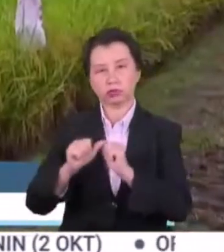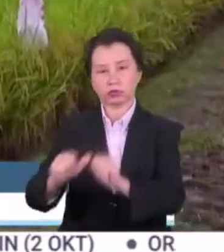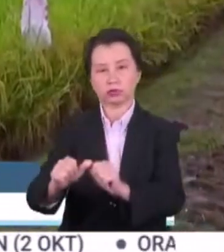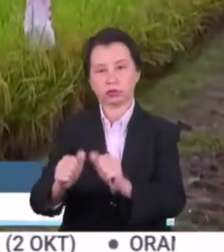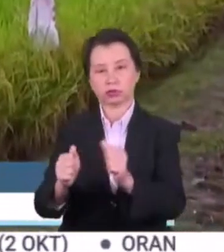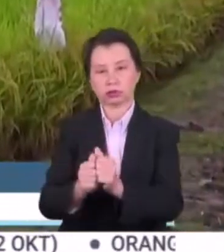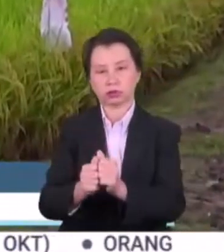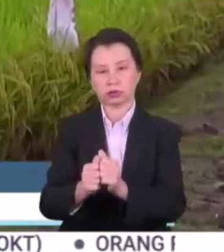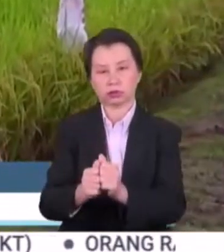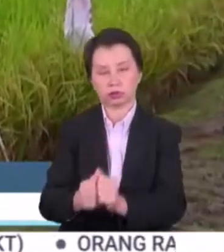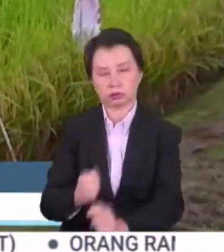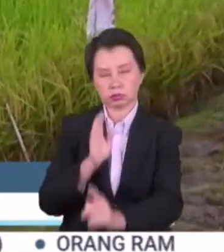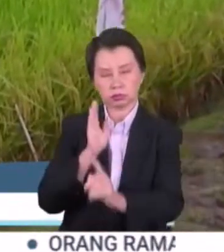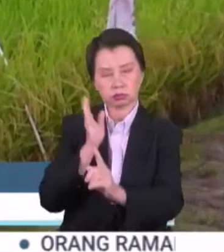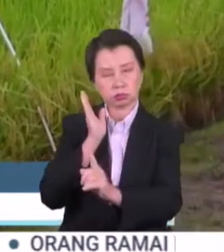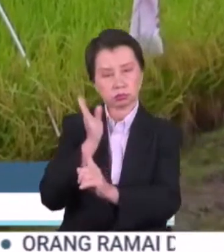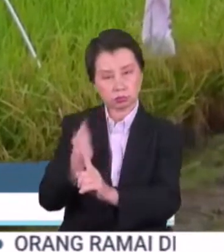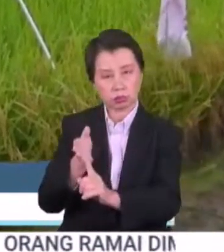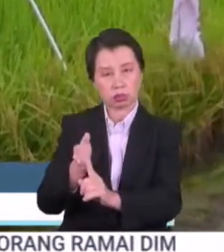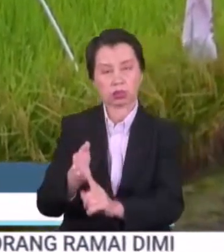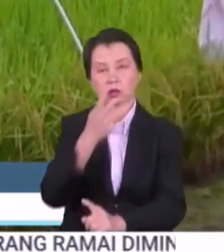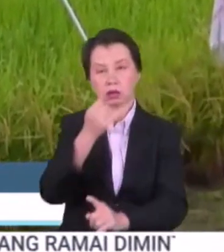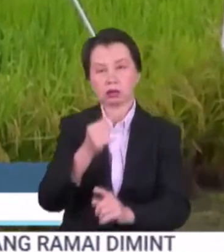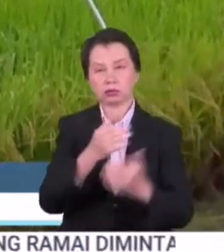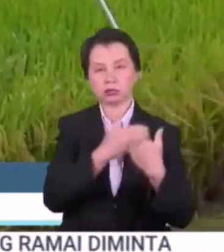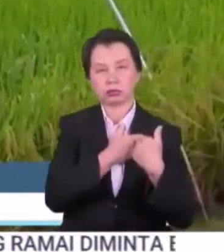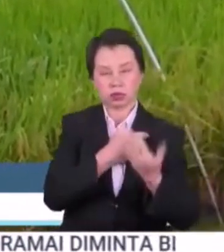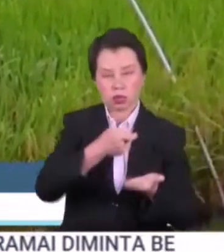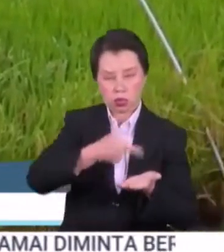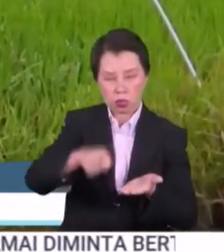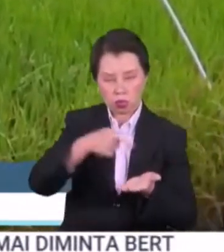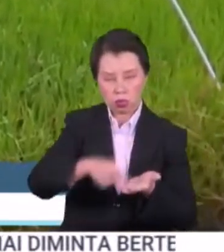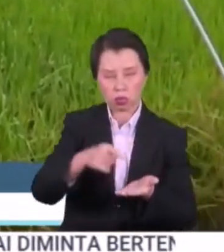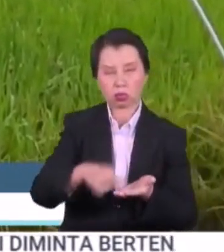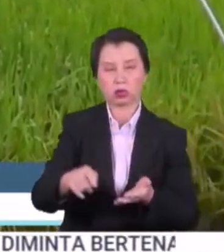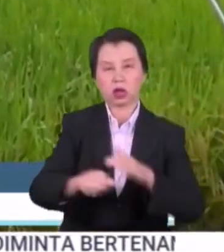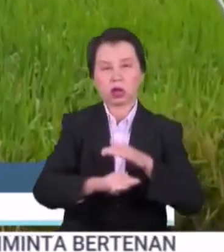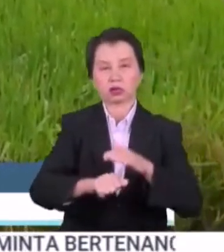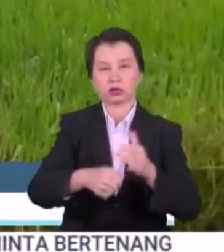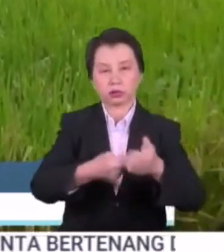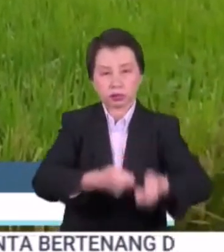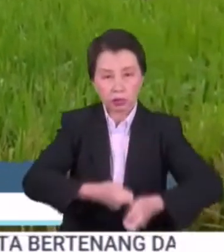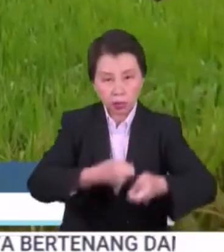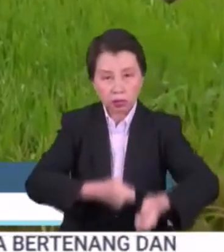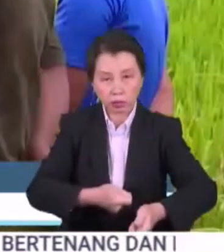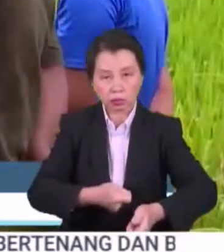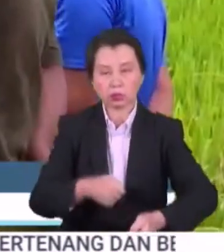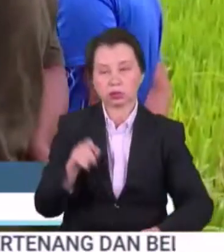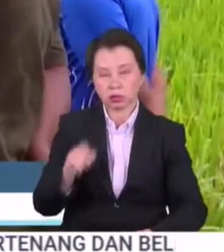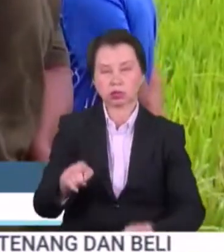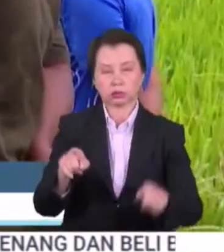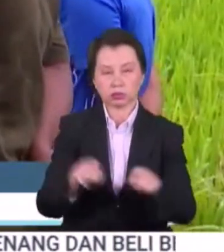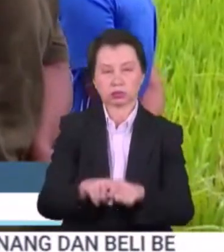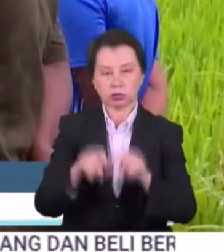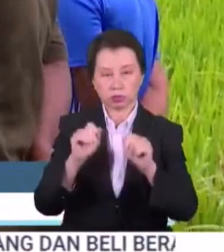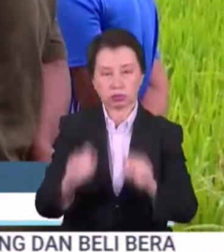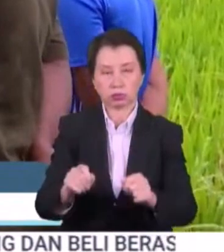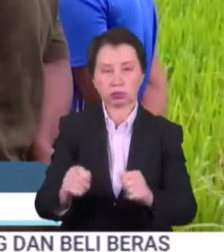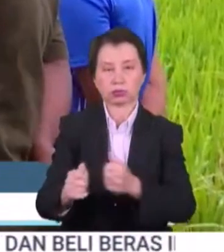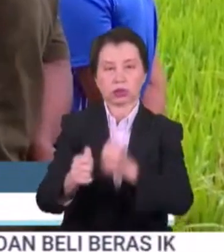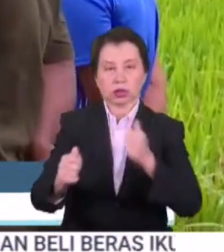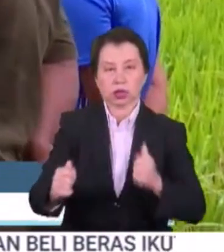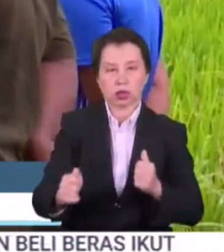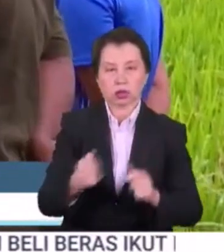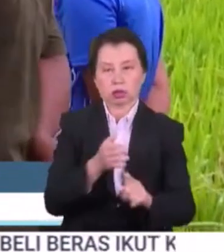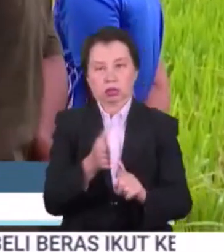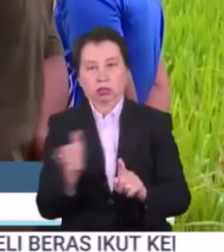dengan mekanisme bersasar. Bukan sahaja menampung kos pengeluaran asas tani, langkah itu juga dilihat mampu